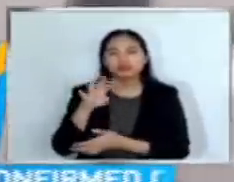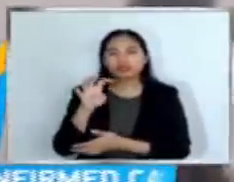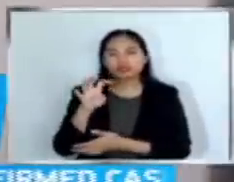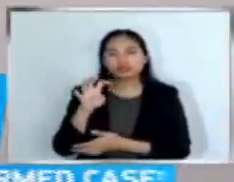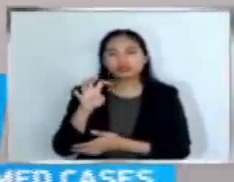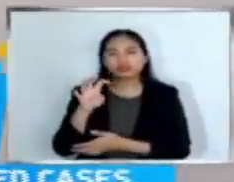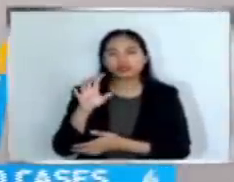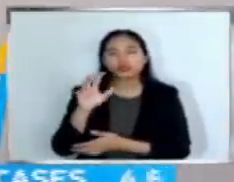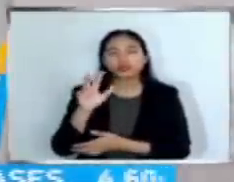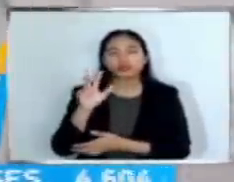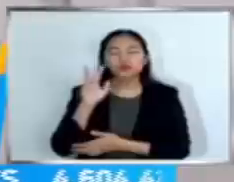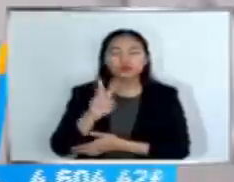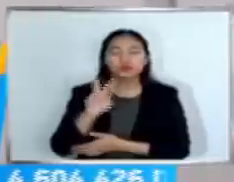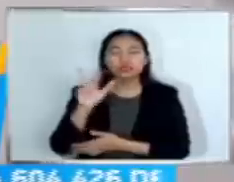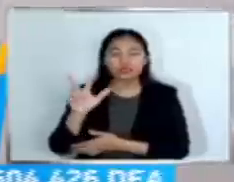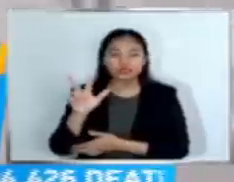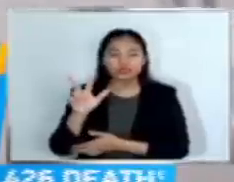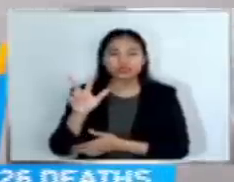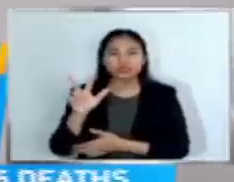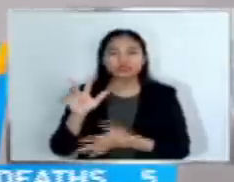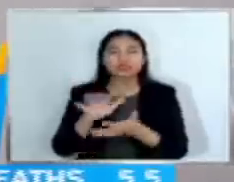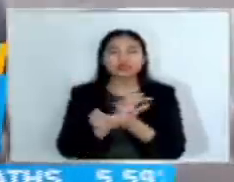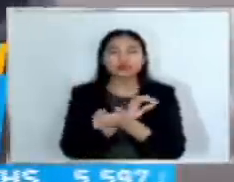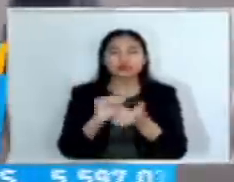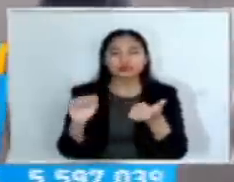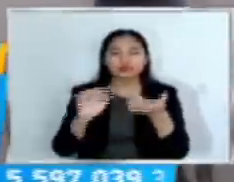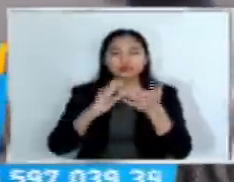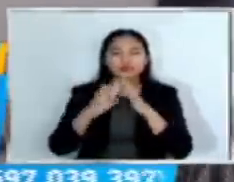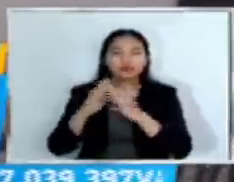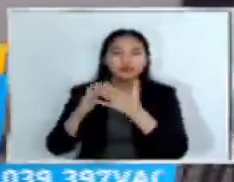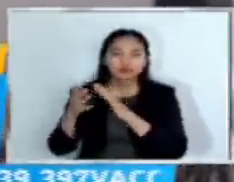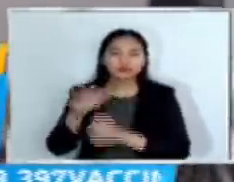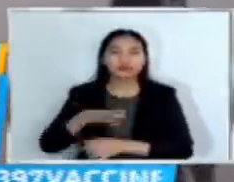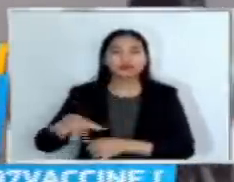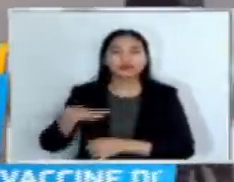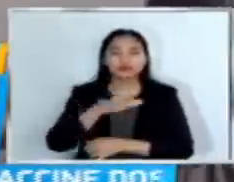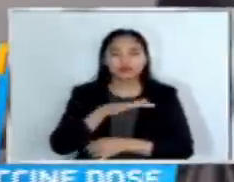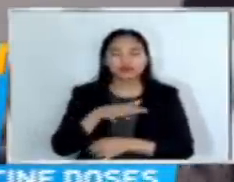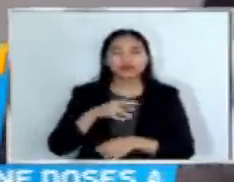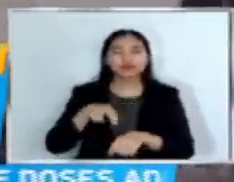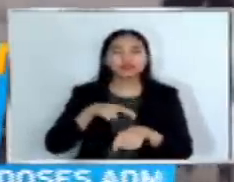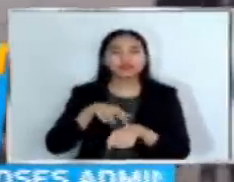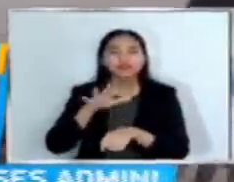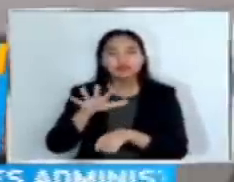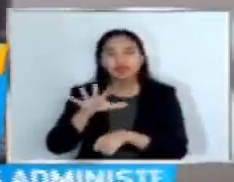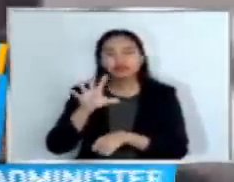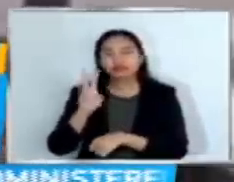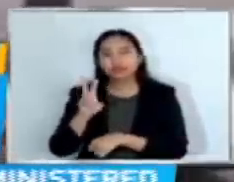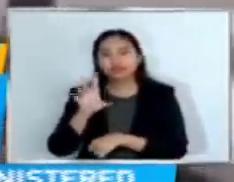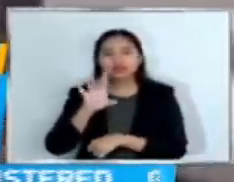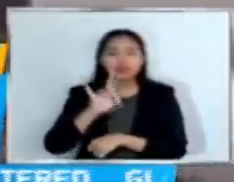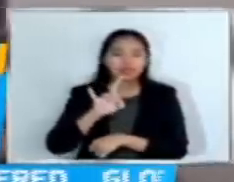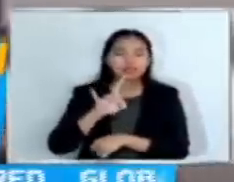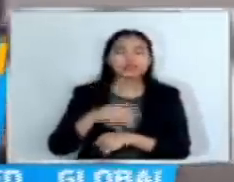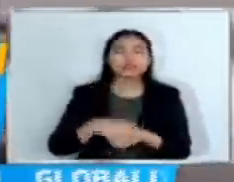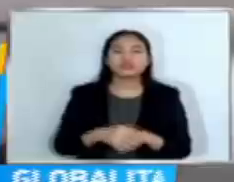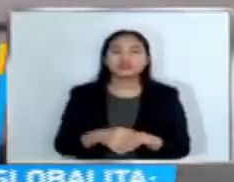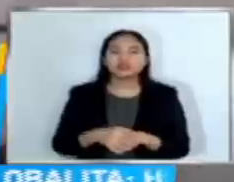6,423 damaged houses across Calabarzon, Mimaropa, Region 5, 6 at saka 8. Mm-hmm. Ang pinakamarami